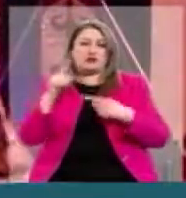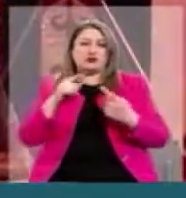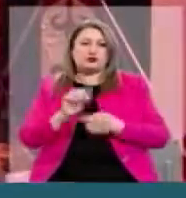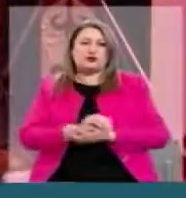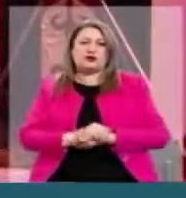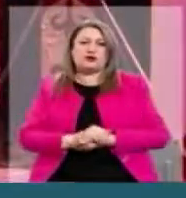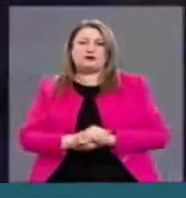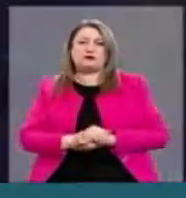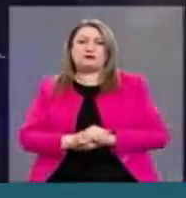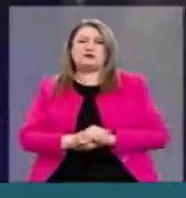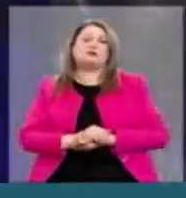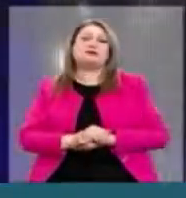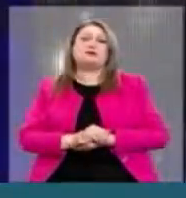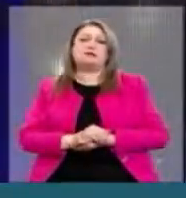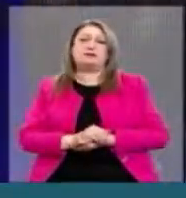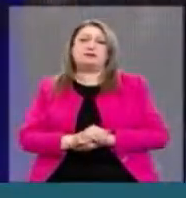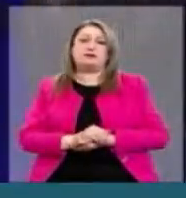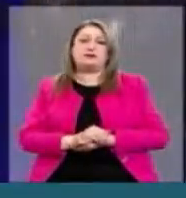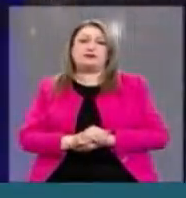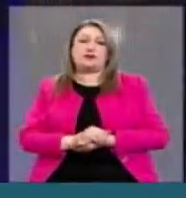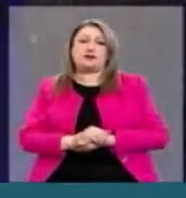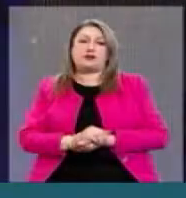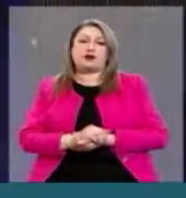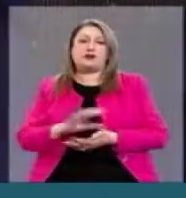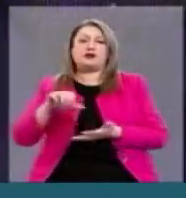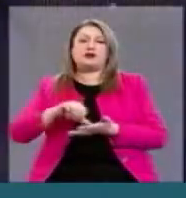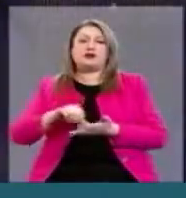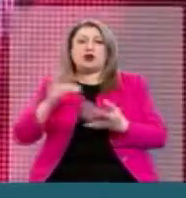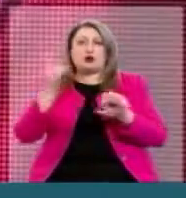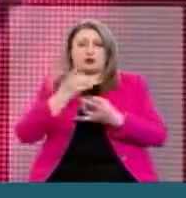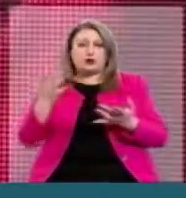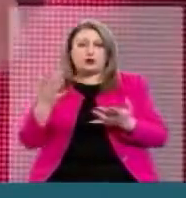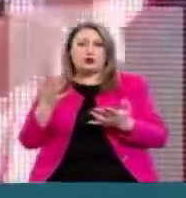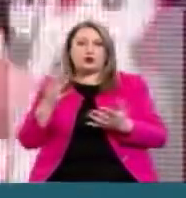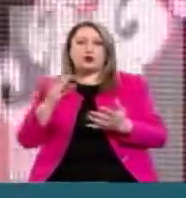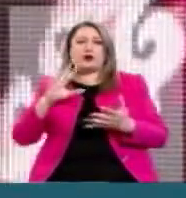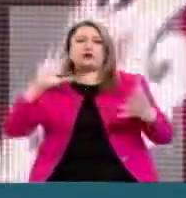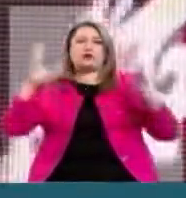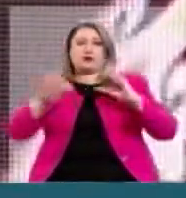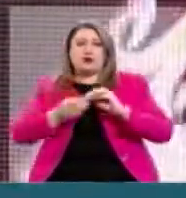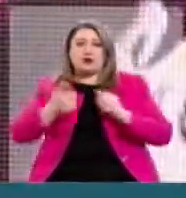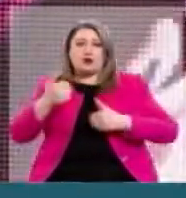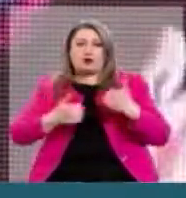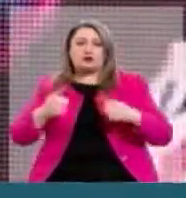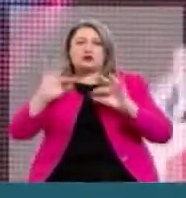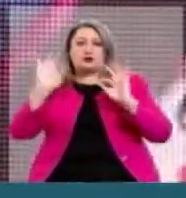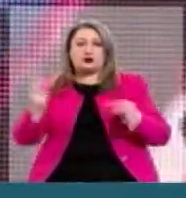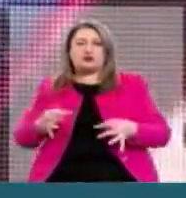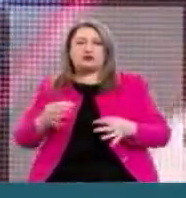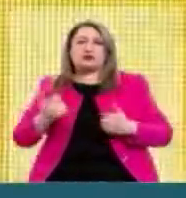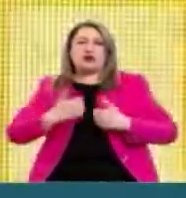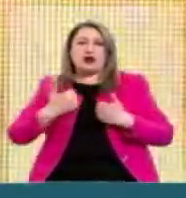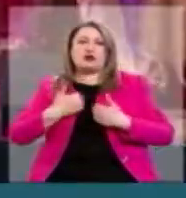қос шаһар өнерпаздары халық мұрасы мен заманауи шығармашылықты үздік үйлестіре білді. Осылайша мәдениет саласының өкілдері өнер байқауының